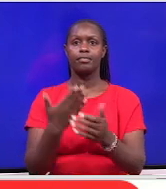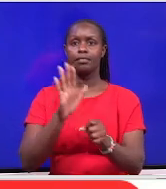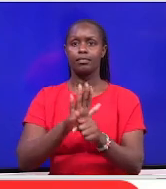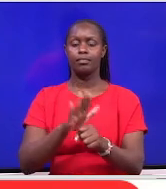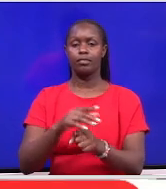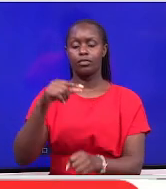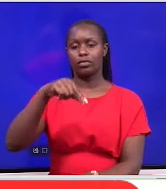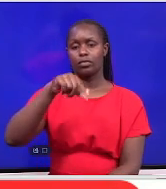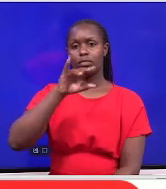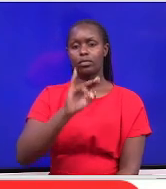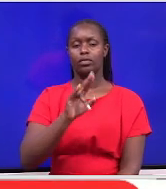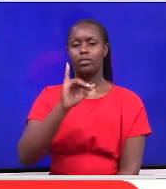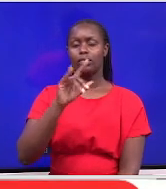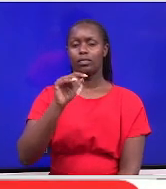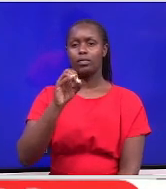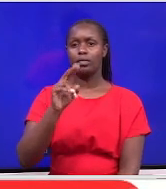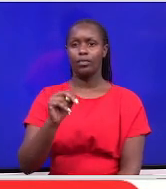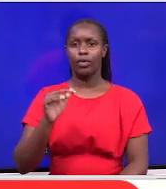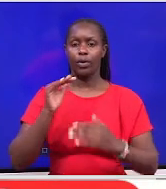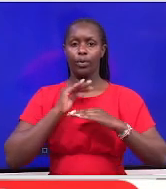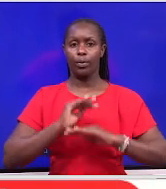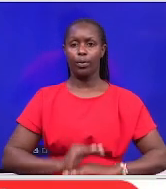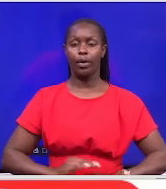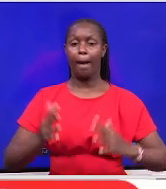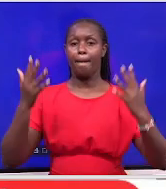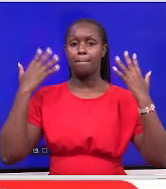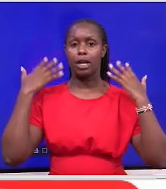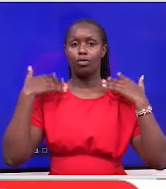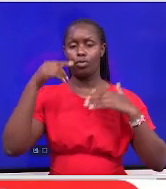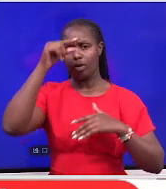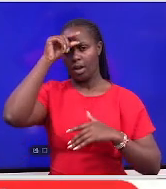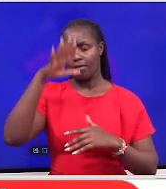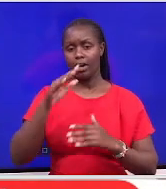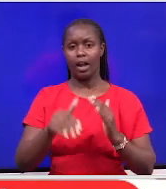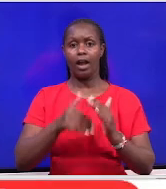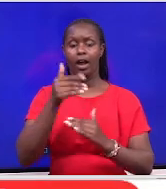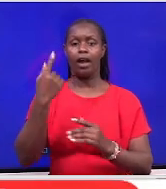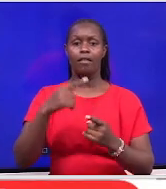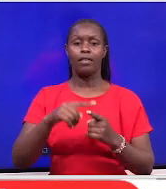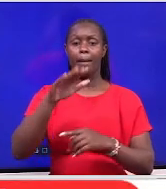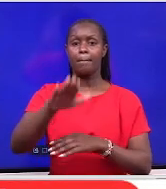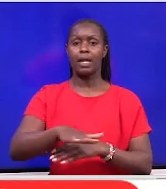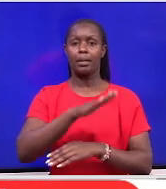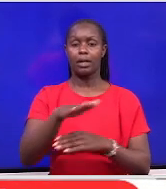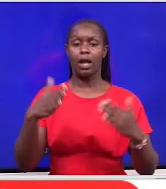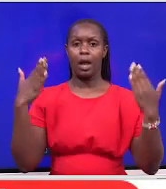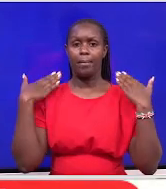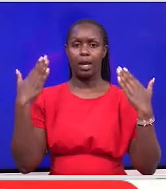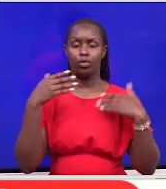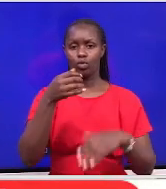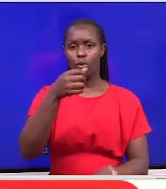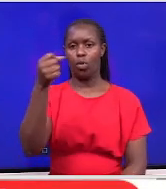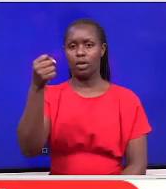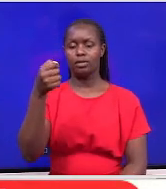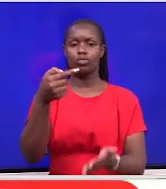Wafula. Mtazamaji, ni afueni kwa gavana wa kaunti ya Meru baada ya bunge la kaunti ya Meru kupigiwa breki katika azma ya kujadili hoja